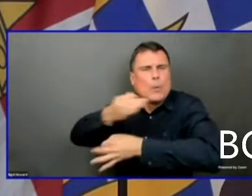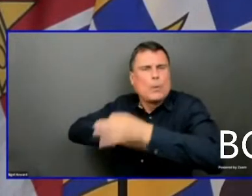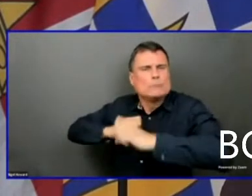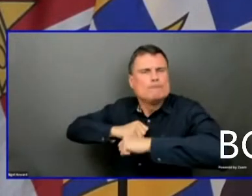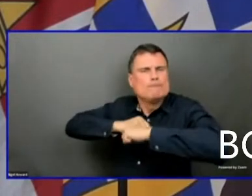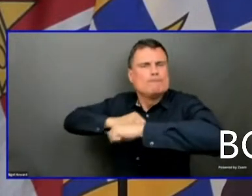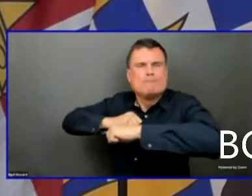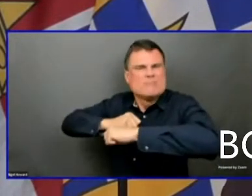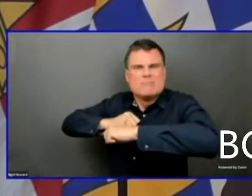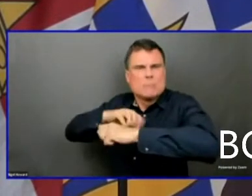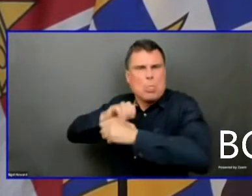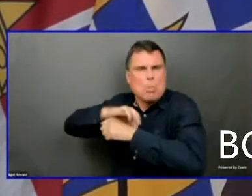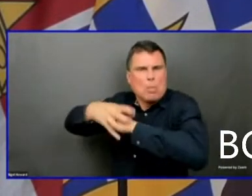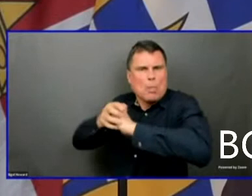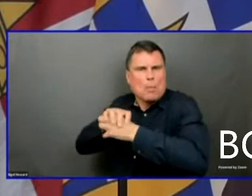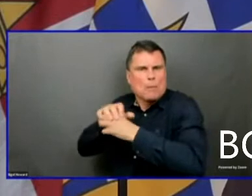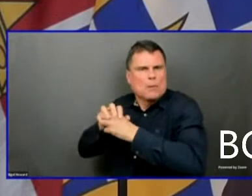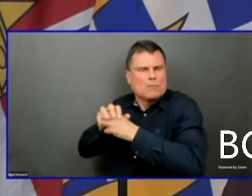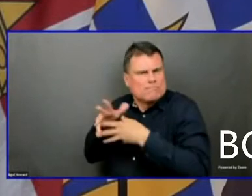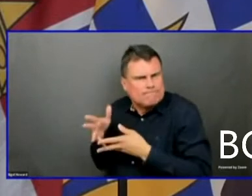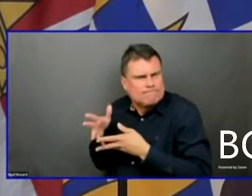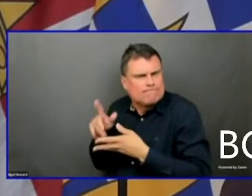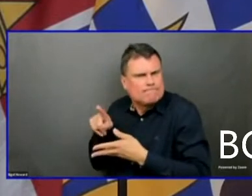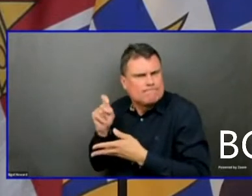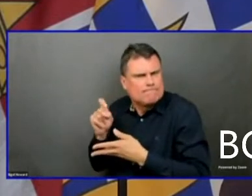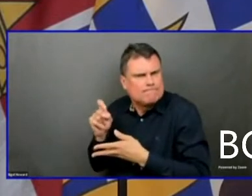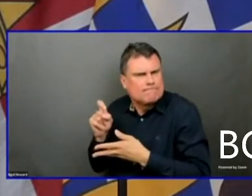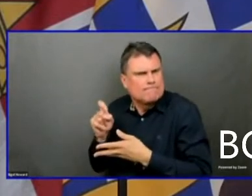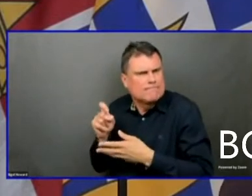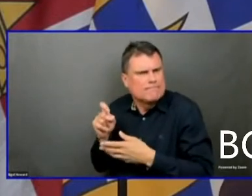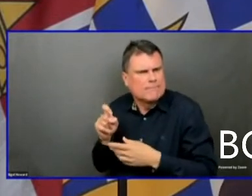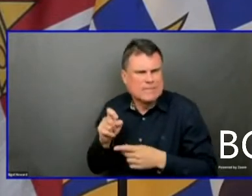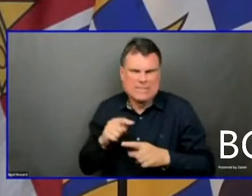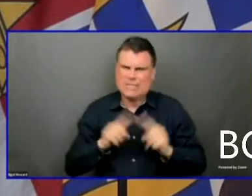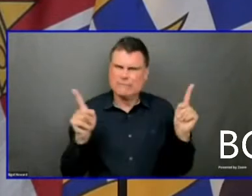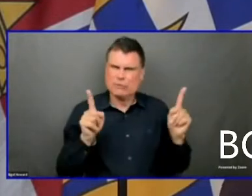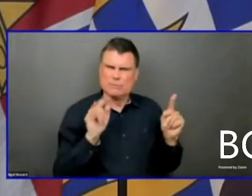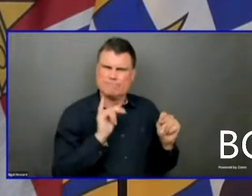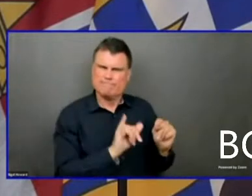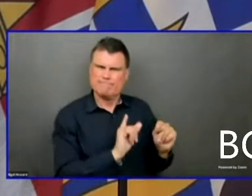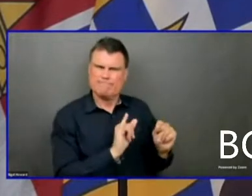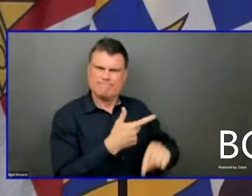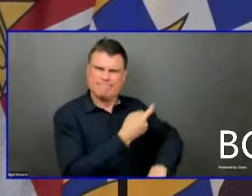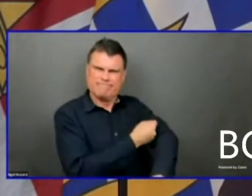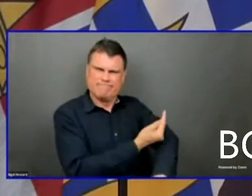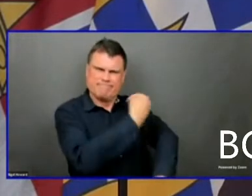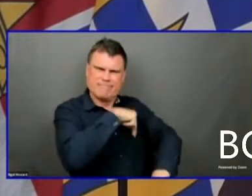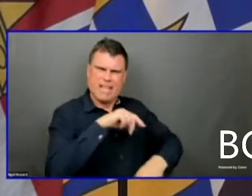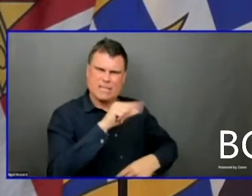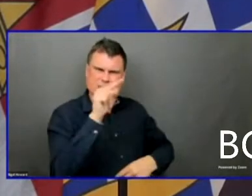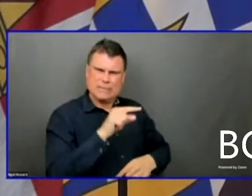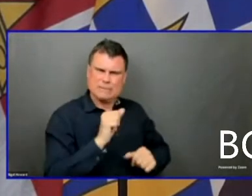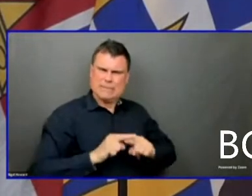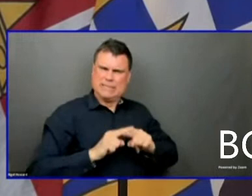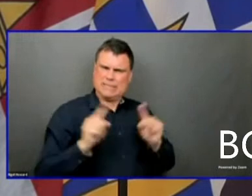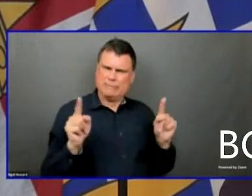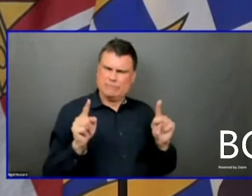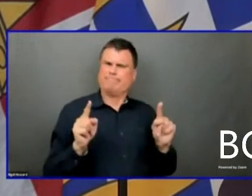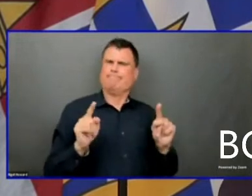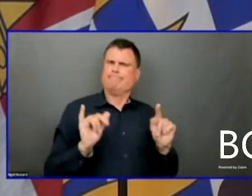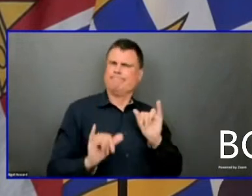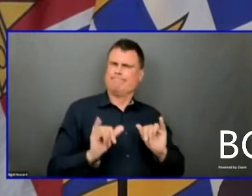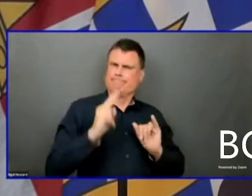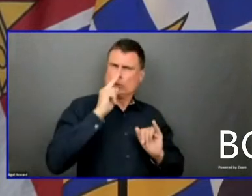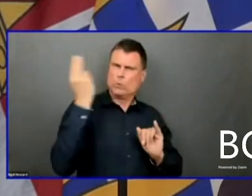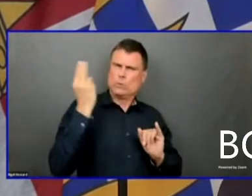栓，那么同时呢，使得身体里边的有些紊乱，所以这